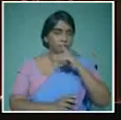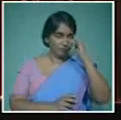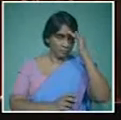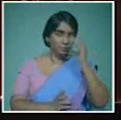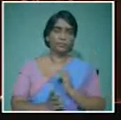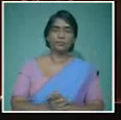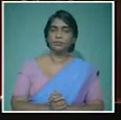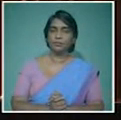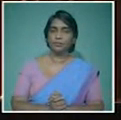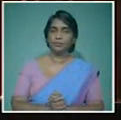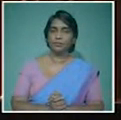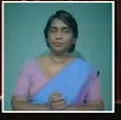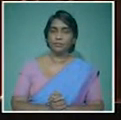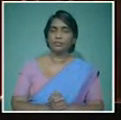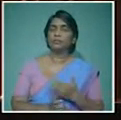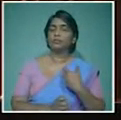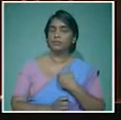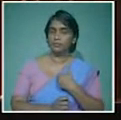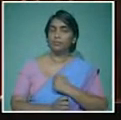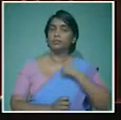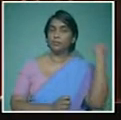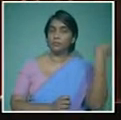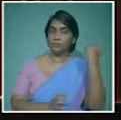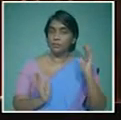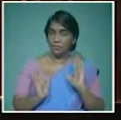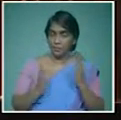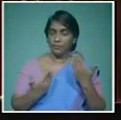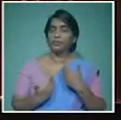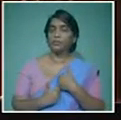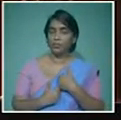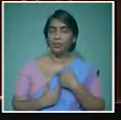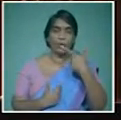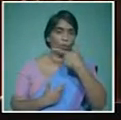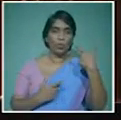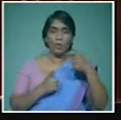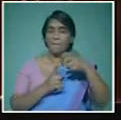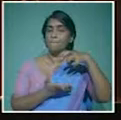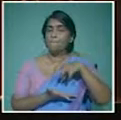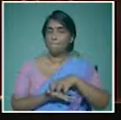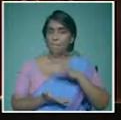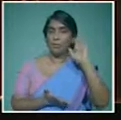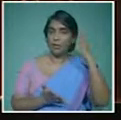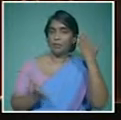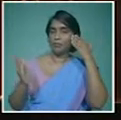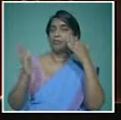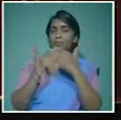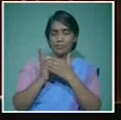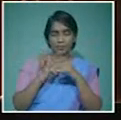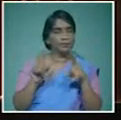තුමනි මම කතාව ආරම්භ කරන්නේ මගේ ඌව පළාතට විශේෂ සැලකීමක්